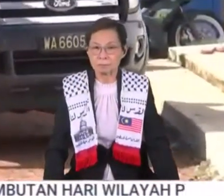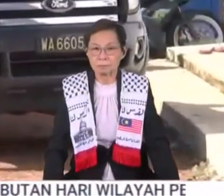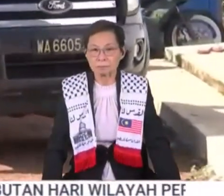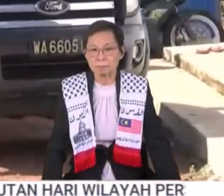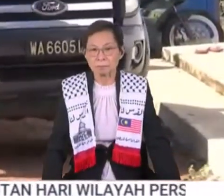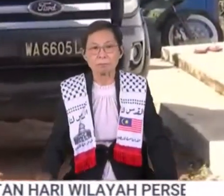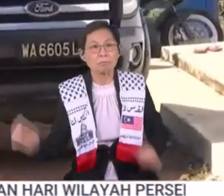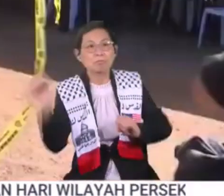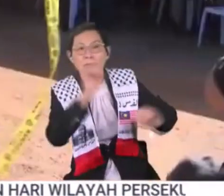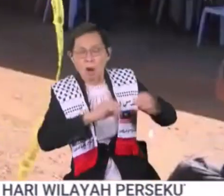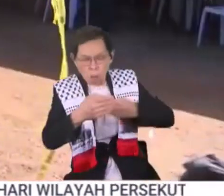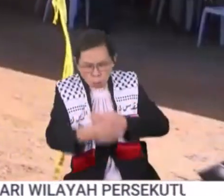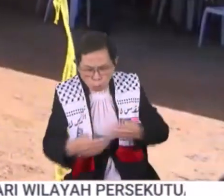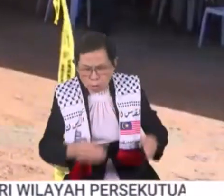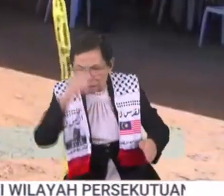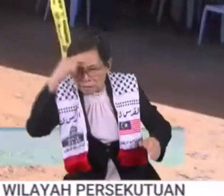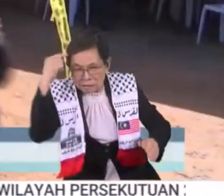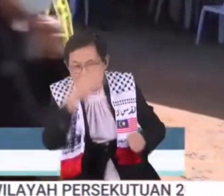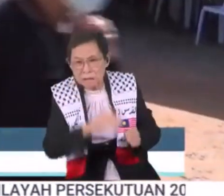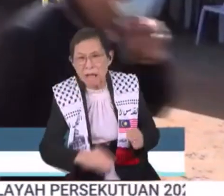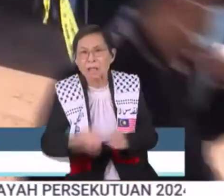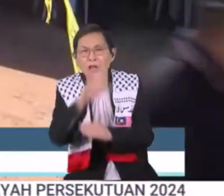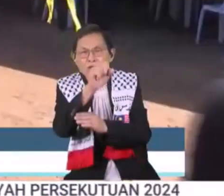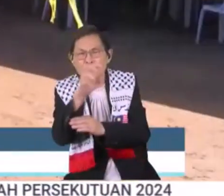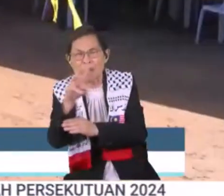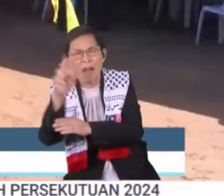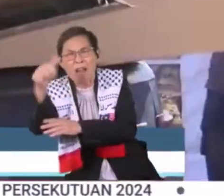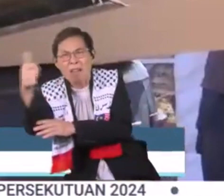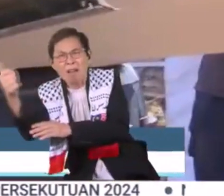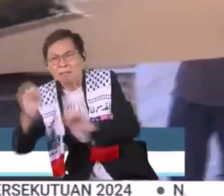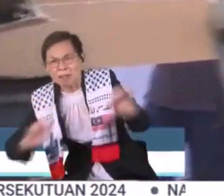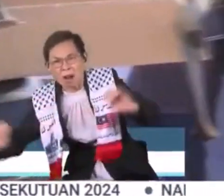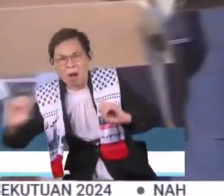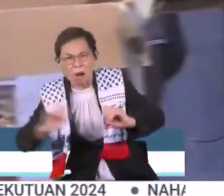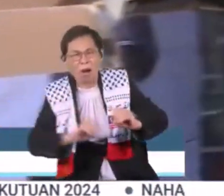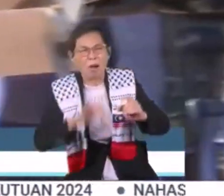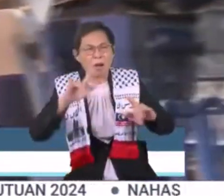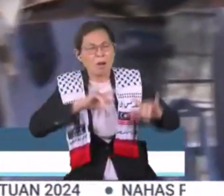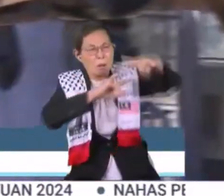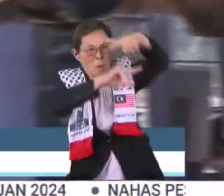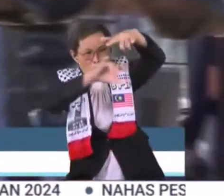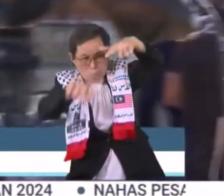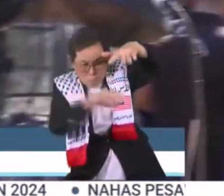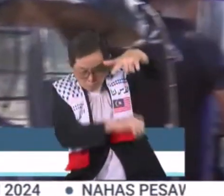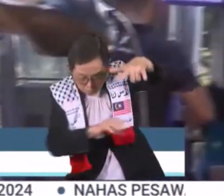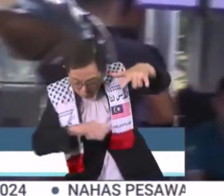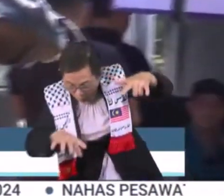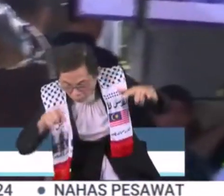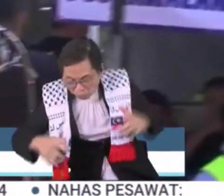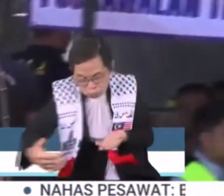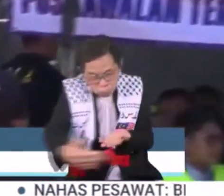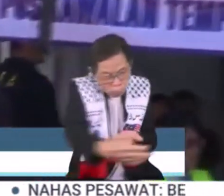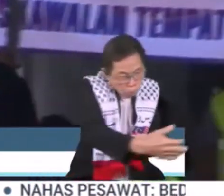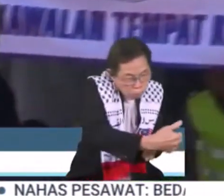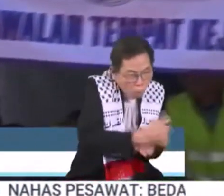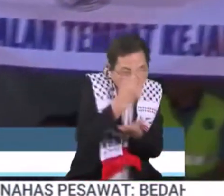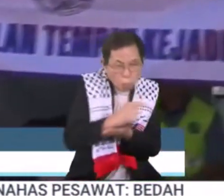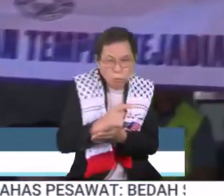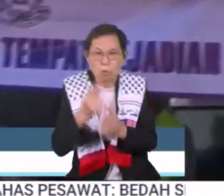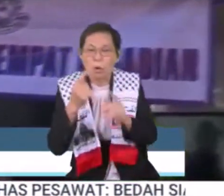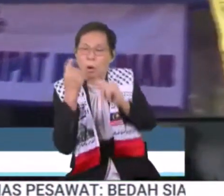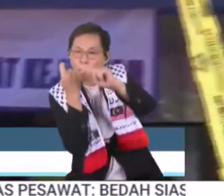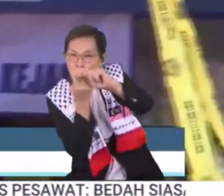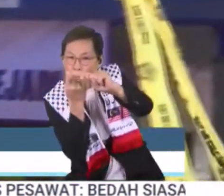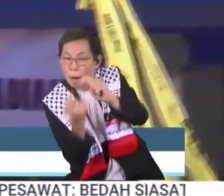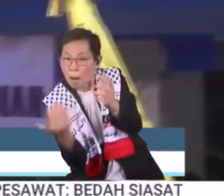Dalam pada itu ketiadaan kotak hitam dan peranti penting lain menyebabkan serpihan pesawat berkenaan terpaksa dikumpul untuk dibina